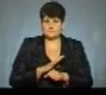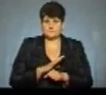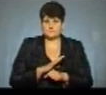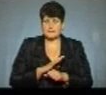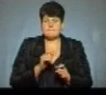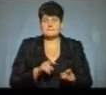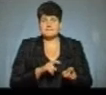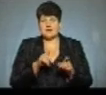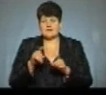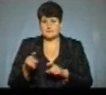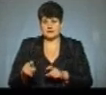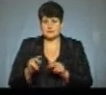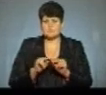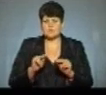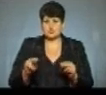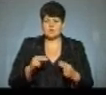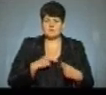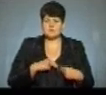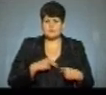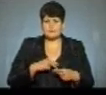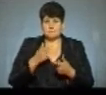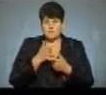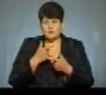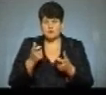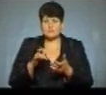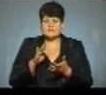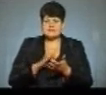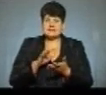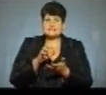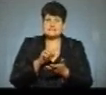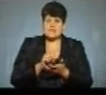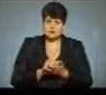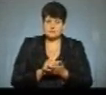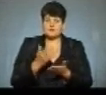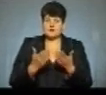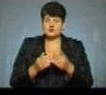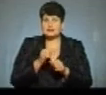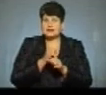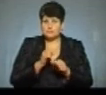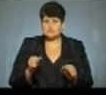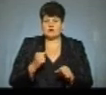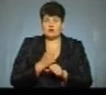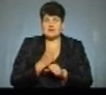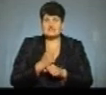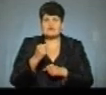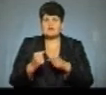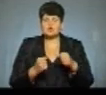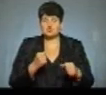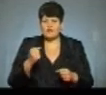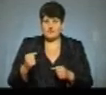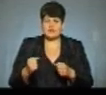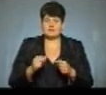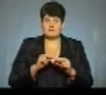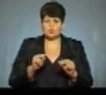скажімо, переведені педагогічні працівники, повідомлений центр зайнятості, якщо неможливо працевлаштувати педагогічних та